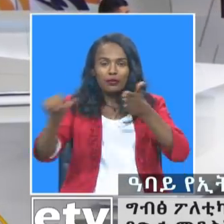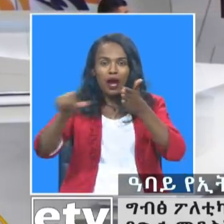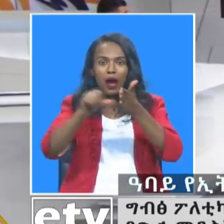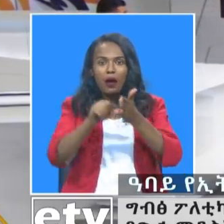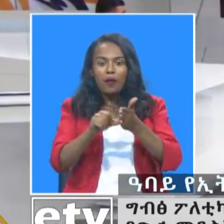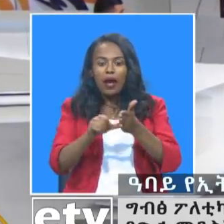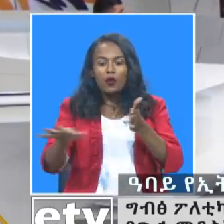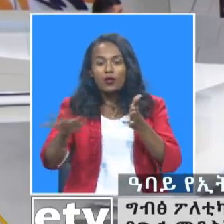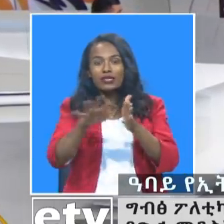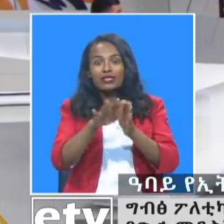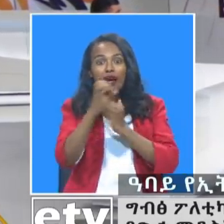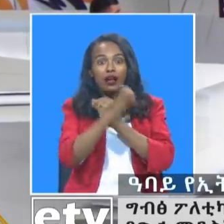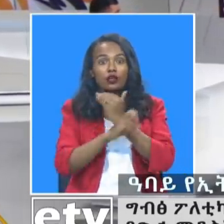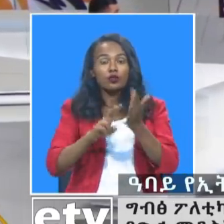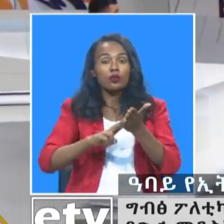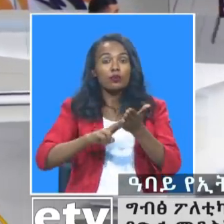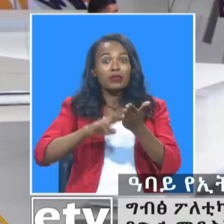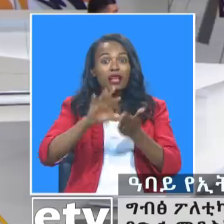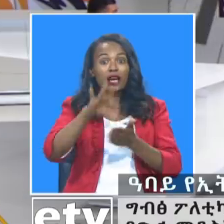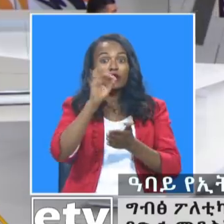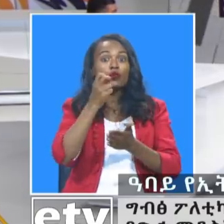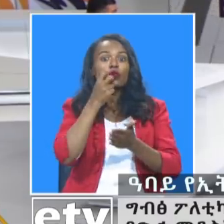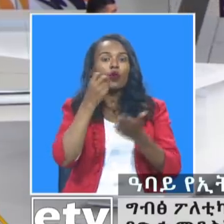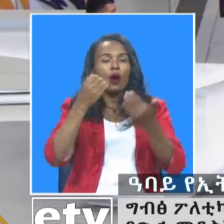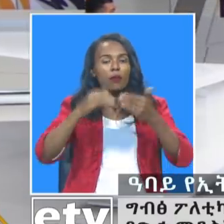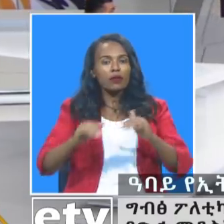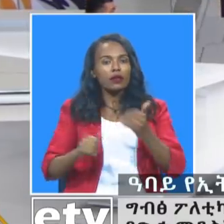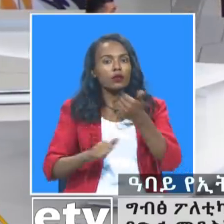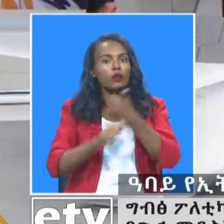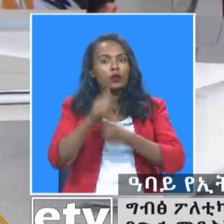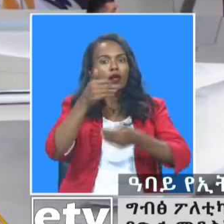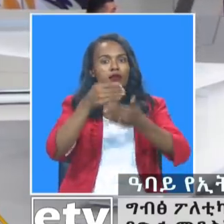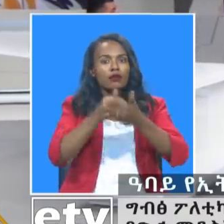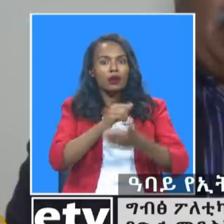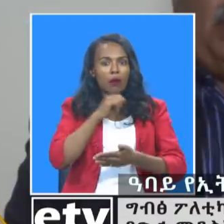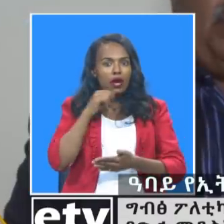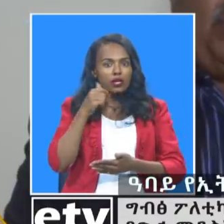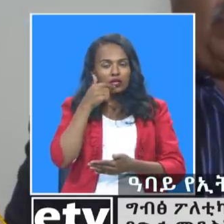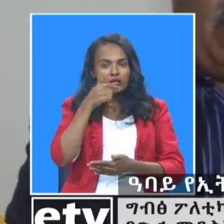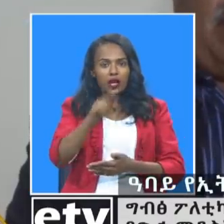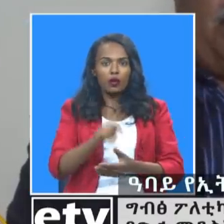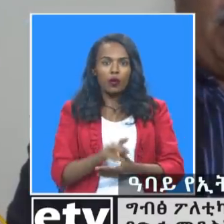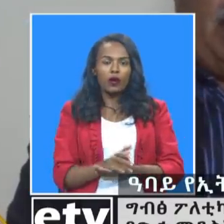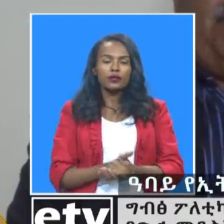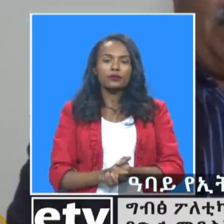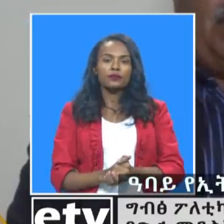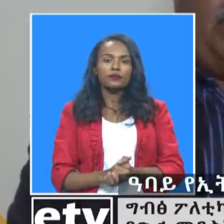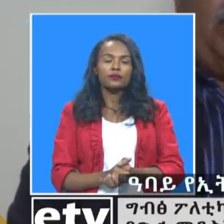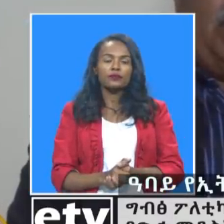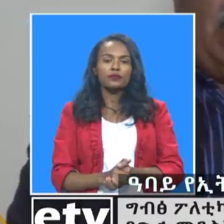ወንዝ ሀገራቸው በምታገኘው የውሃ መጠን ላይ ጉዳት እንደማያደርስ ገልጸዋል።